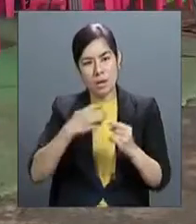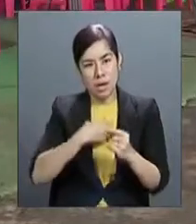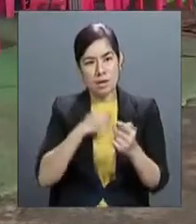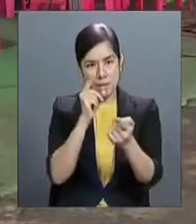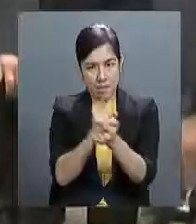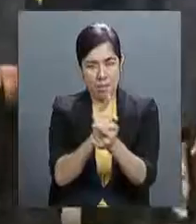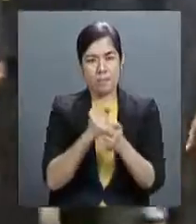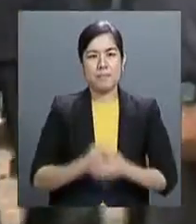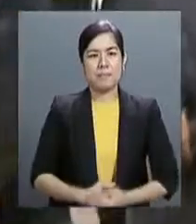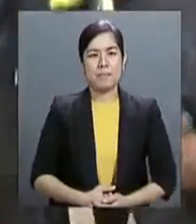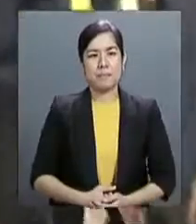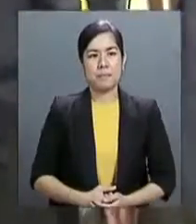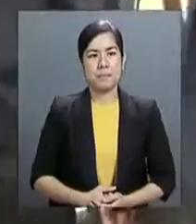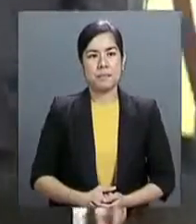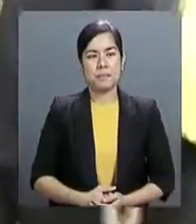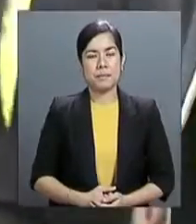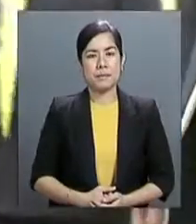ค่ะ